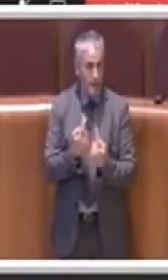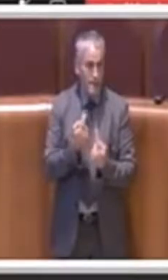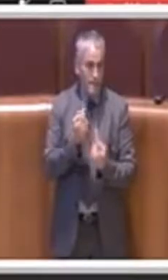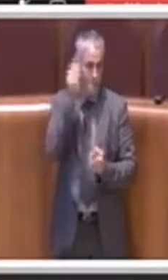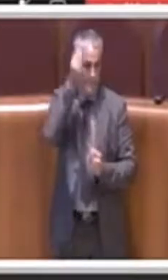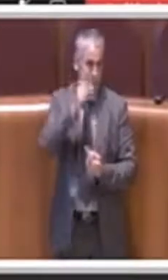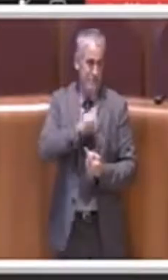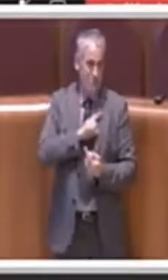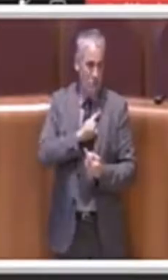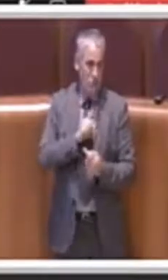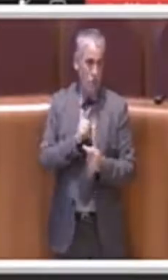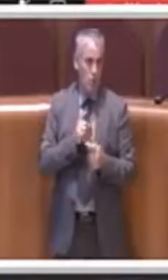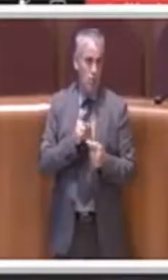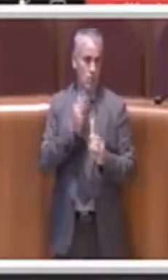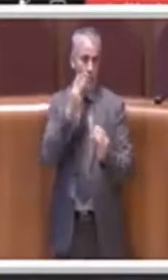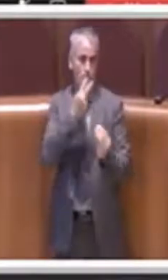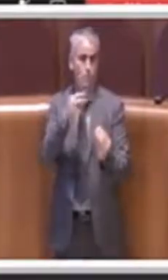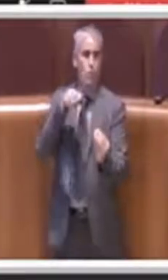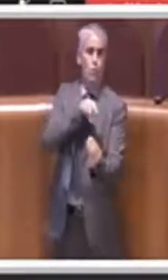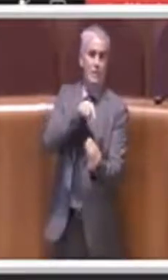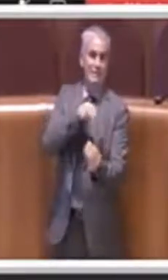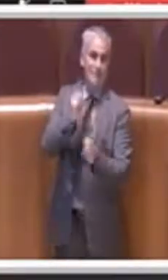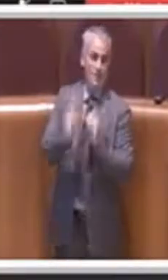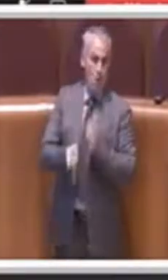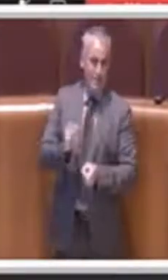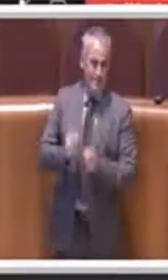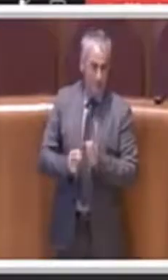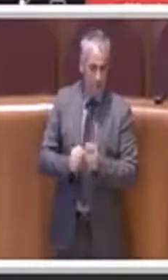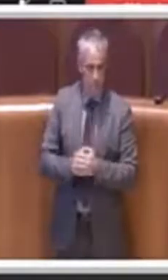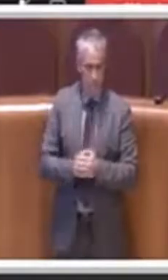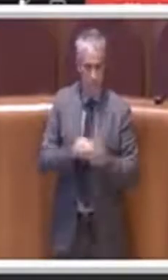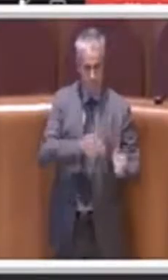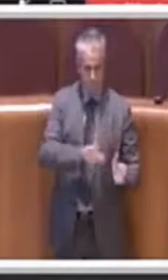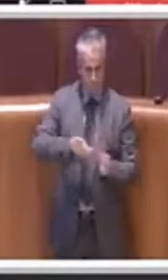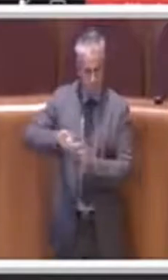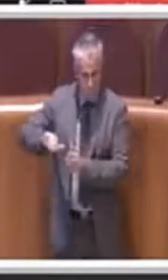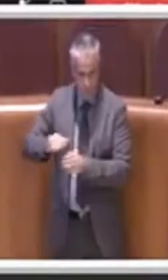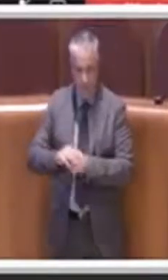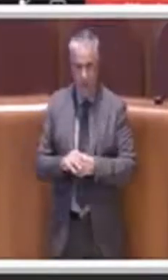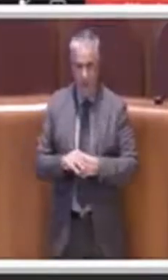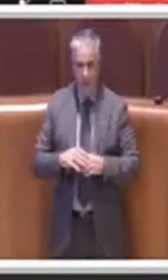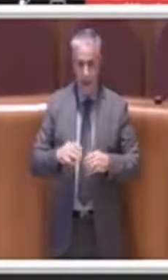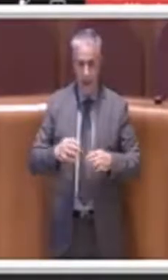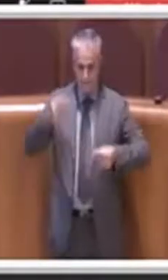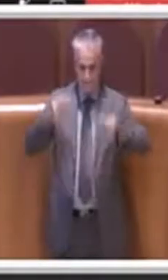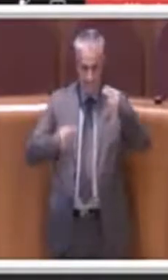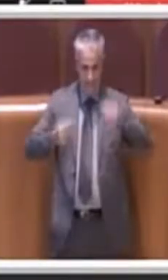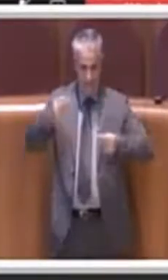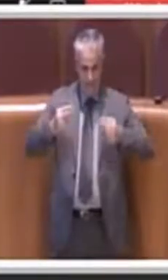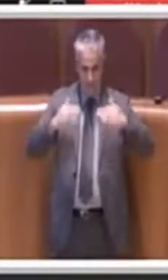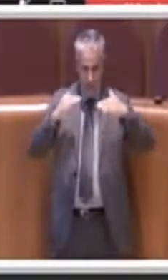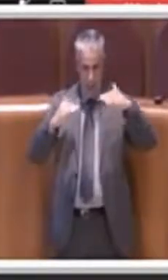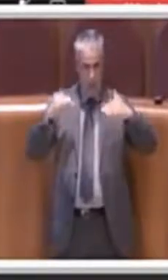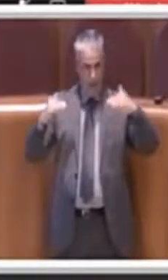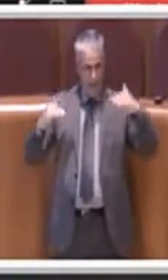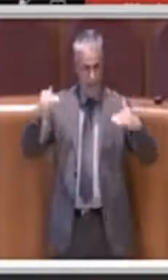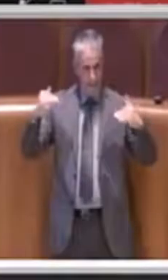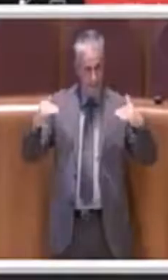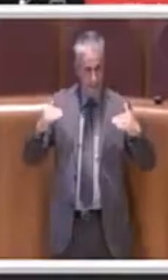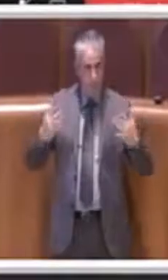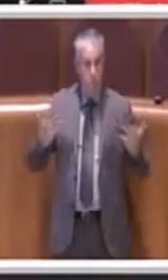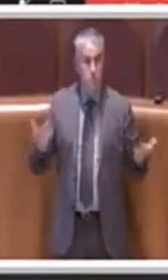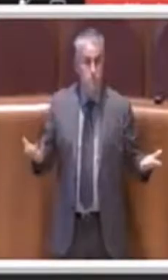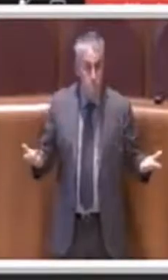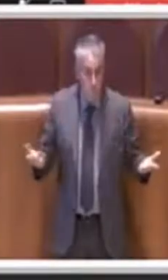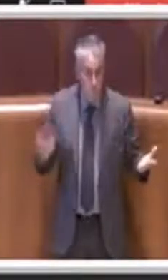dal punto di vista politico. Gli equilibri, diciamo, di bilancio. Ora, non possiamo, dal nostro